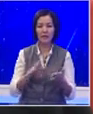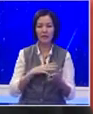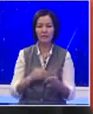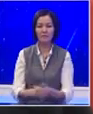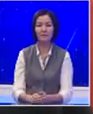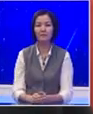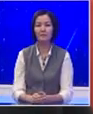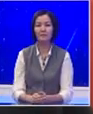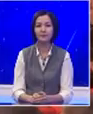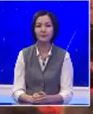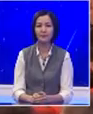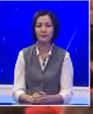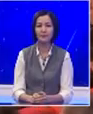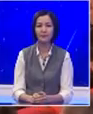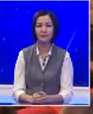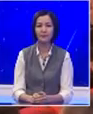Қайрат Құдайбергені.